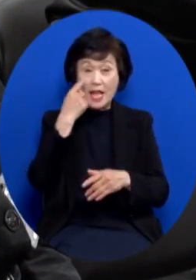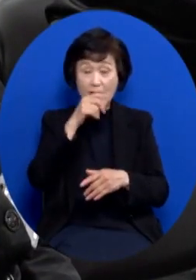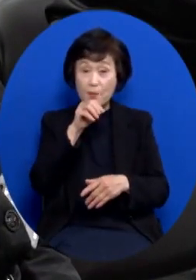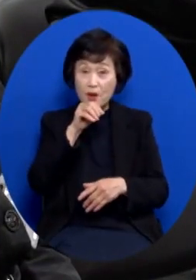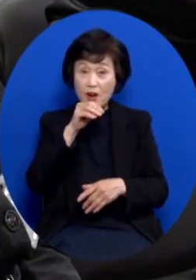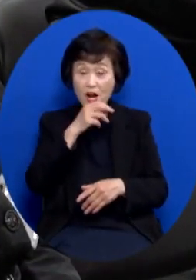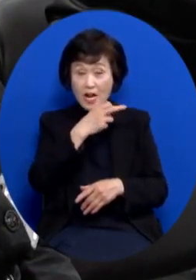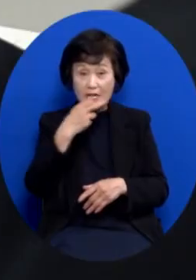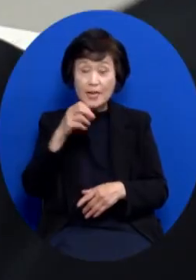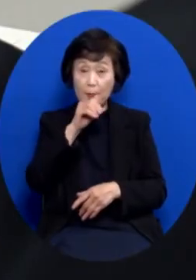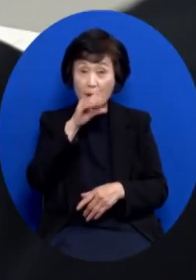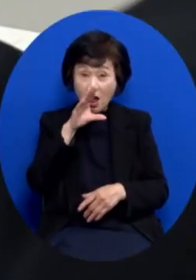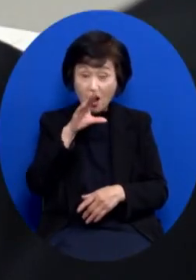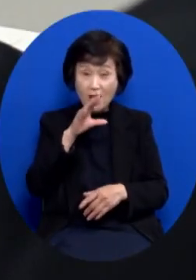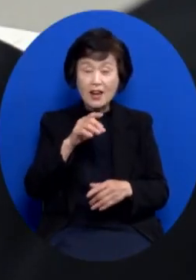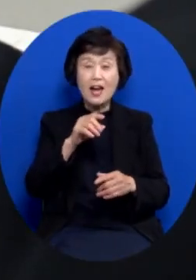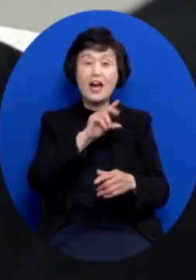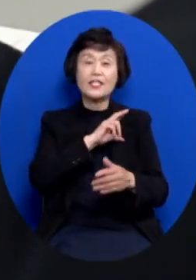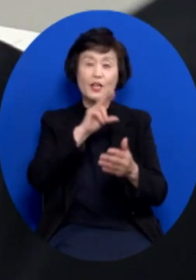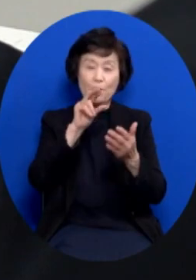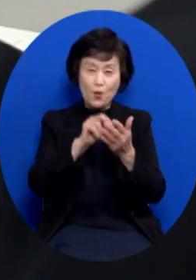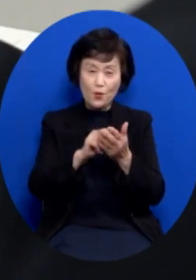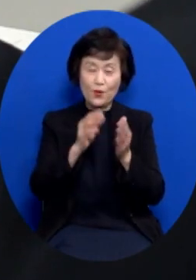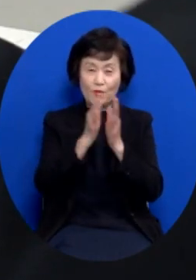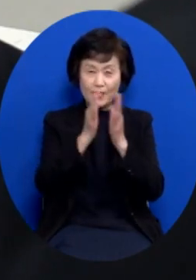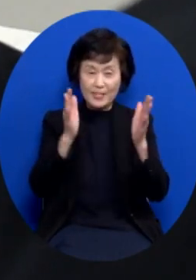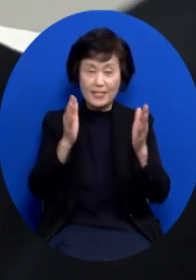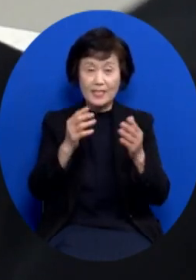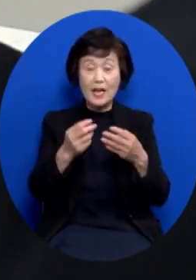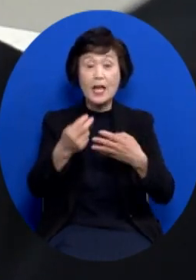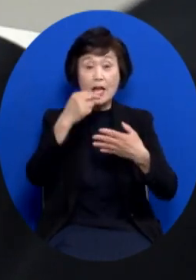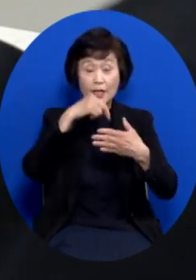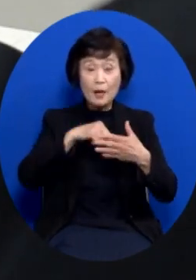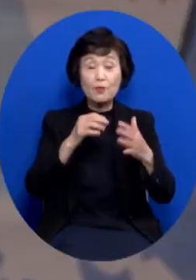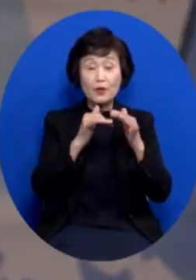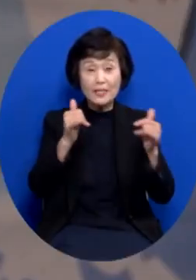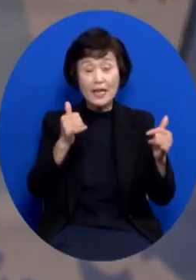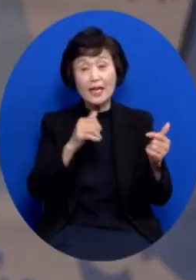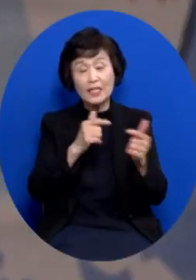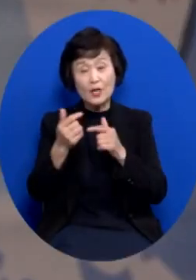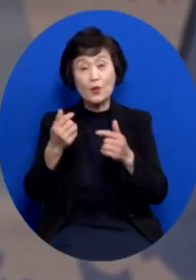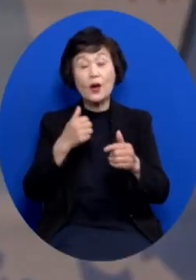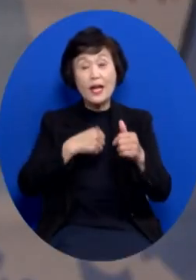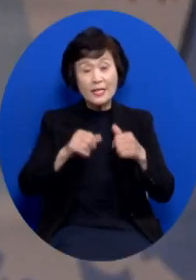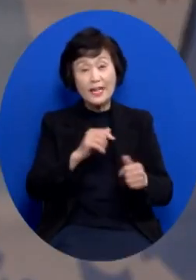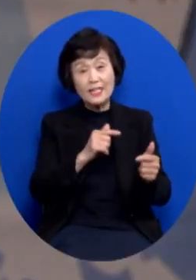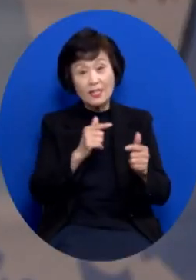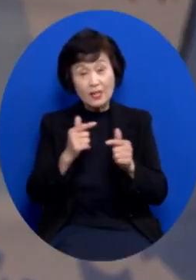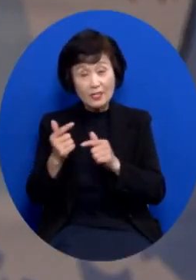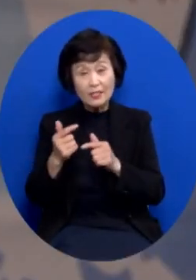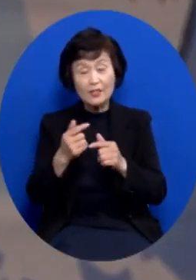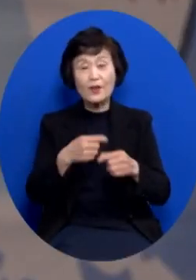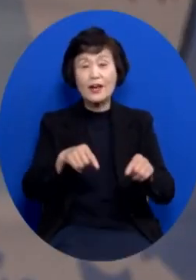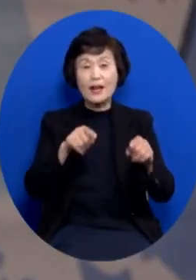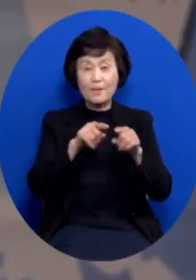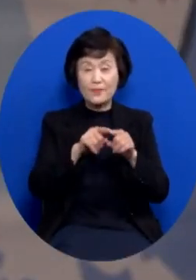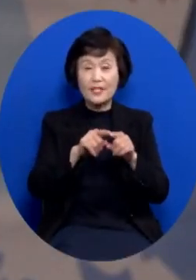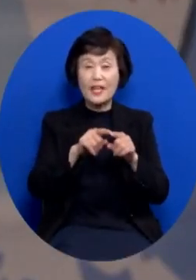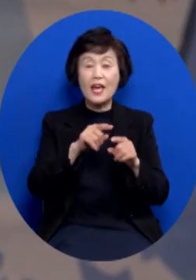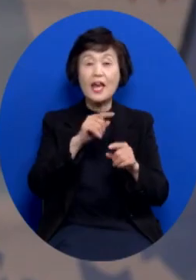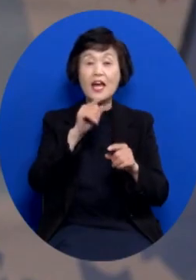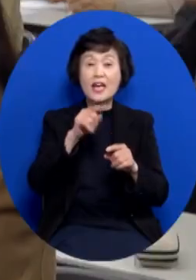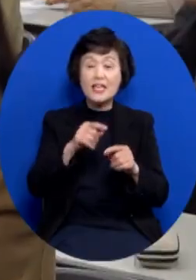선교학교는 지하교회 실상 탈북민 사명자와 탈북자녀 강의 토르를 통해 북한에 대한 이해를 돕고자 마련됐습니다